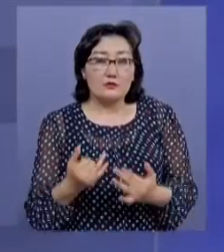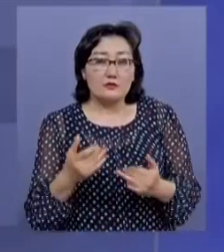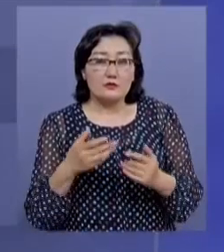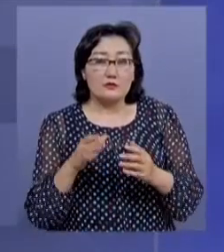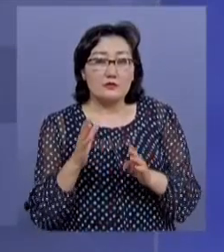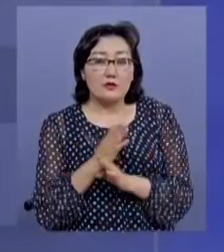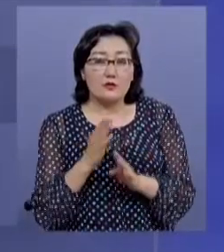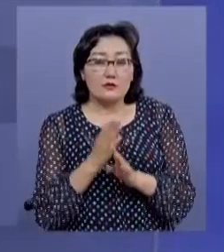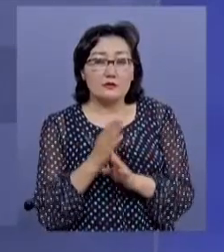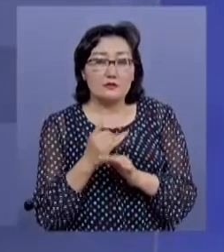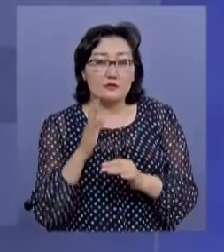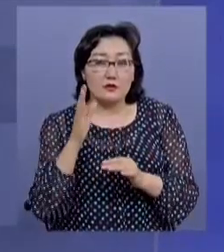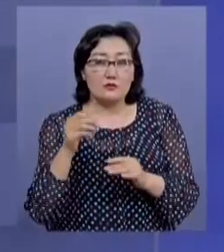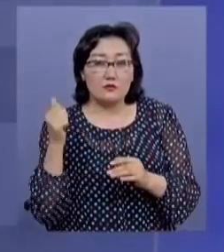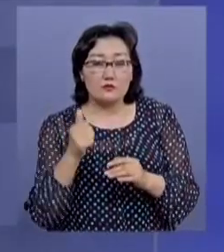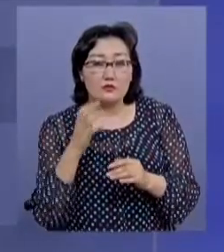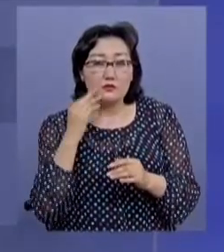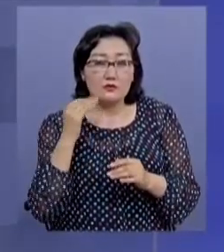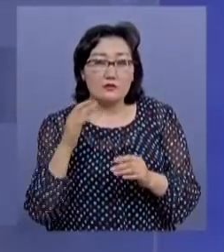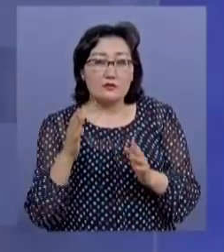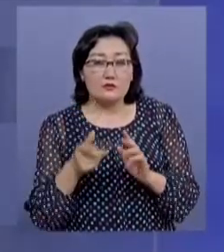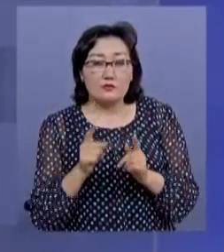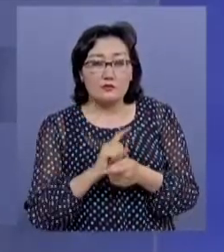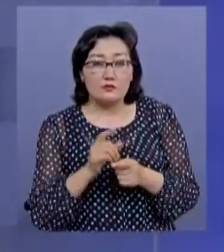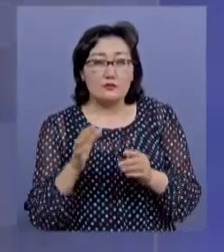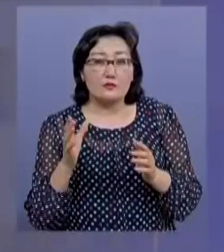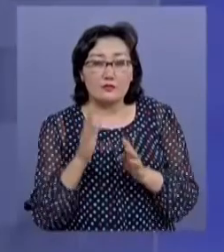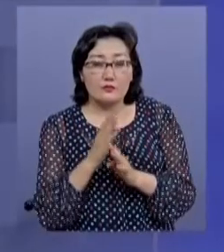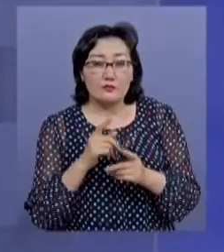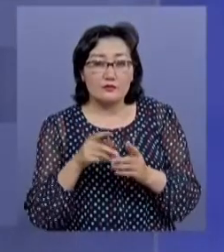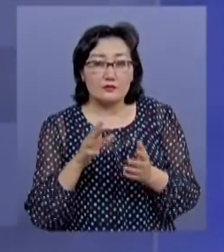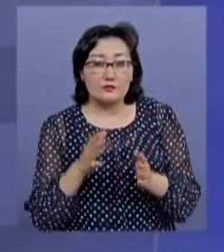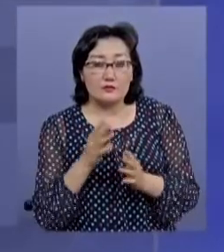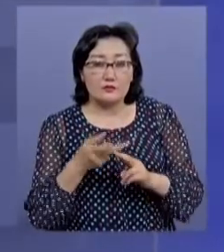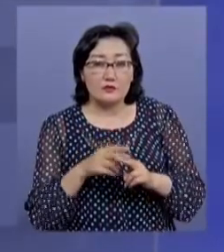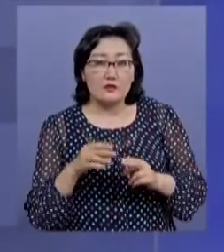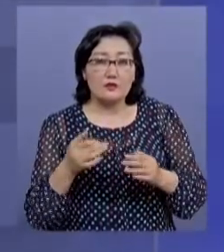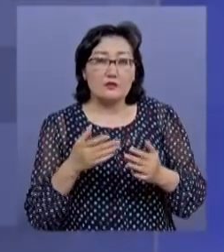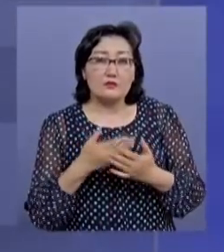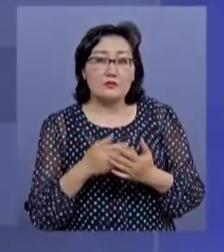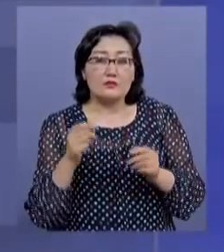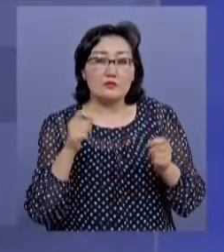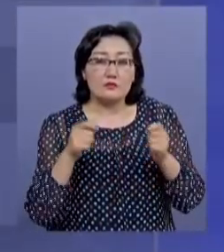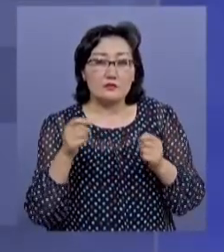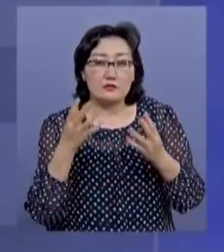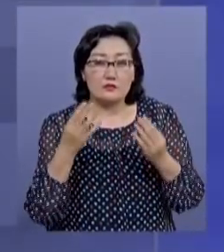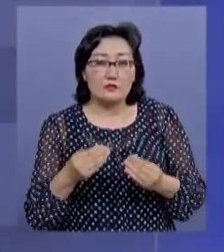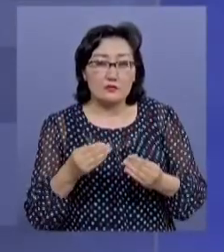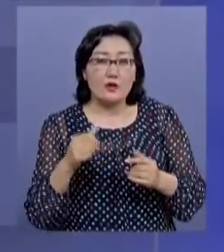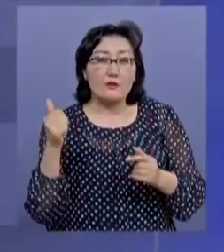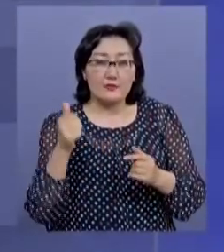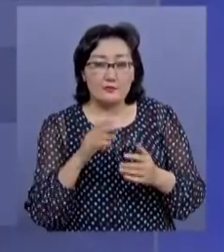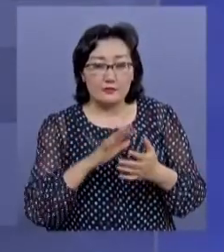Ал енді ауа райына келсек. Алдағы аптада Алматыда тұрақсыз ауа райы сақталады, дейді синоптиктер. Болжам бойынша жауын-шашынды күндер тағы бір